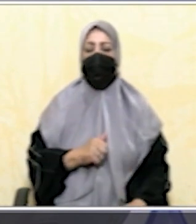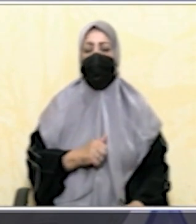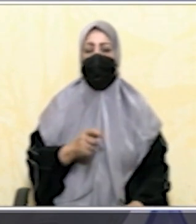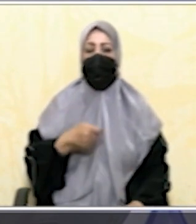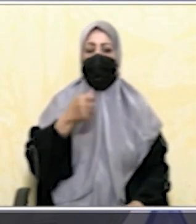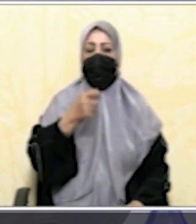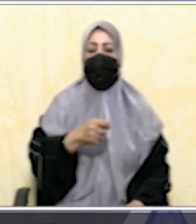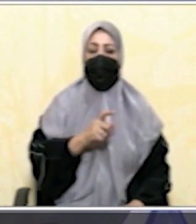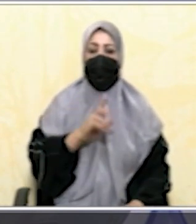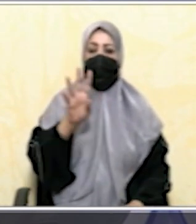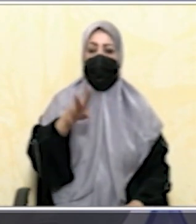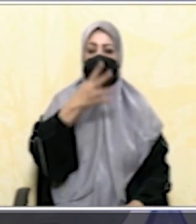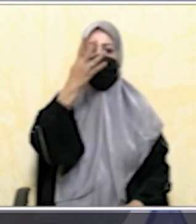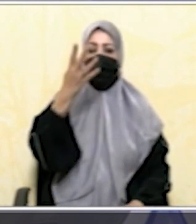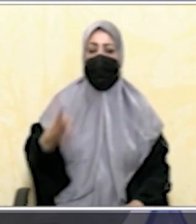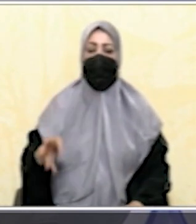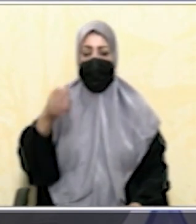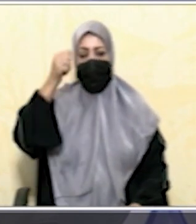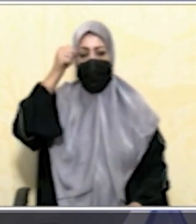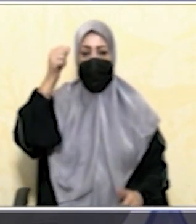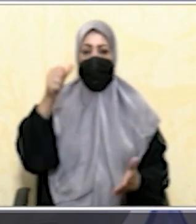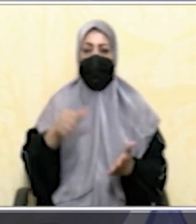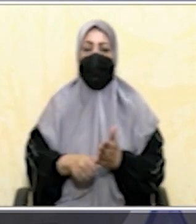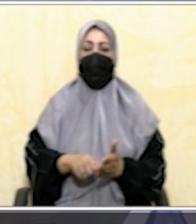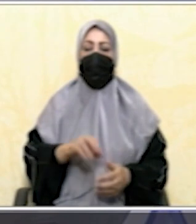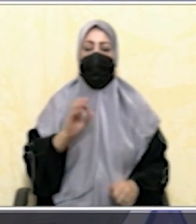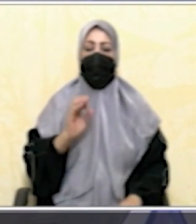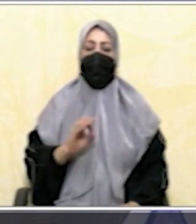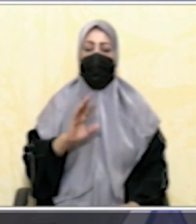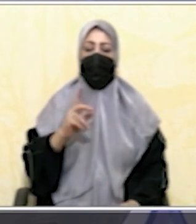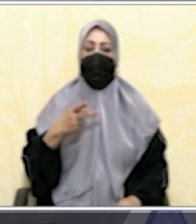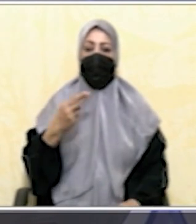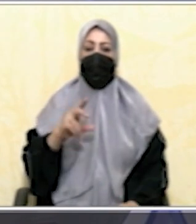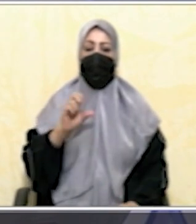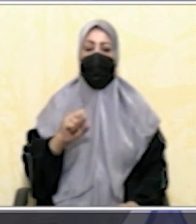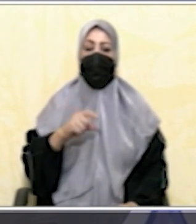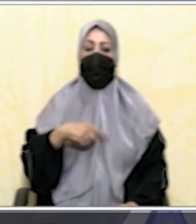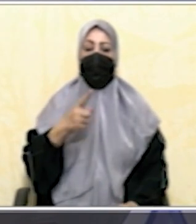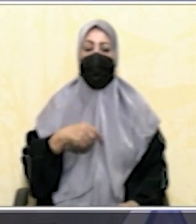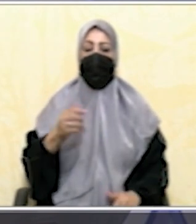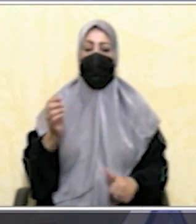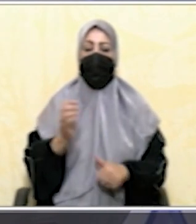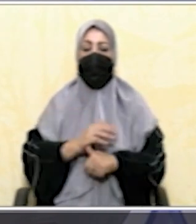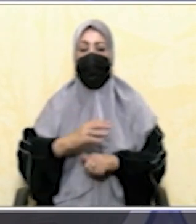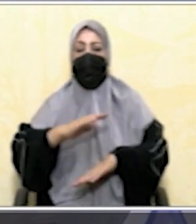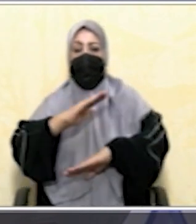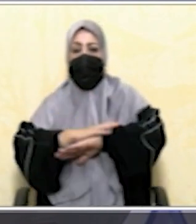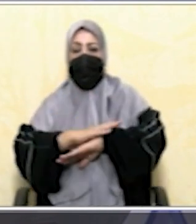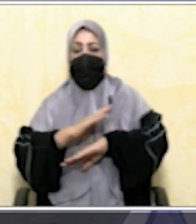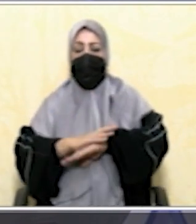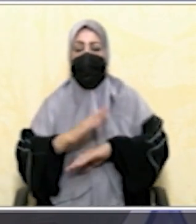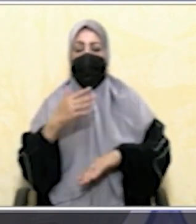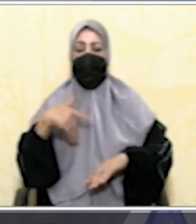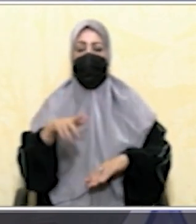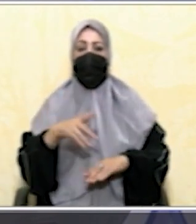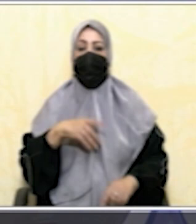يلغى العقد هذا وبعد الدخول يصحح بمههر المثل يصحح العقد لكن بمهري مثلها من النساء